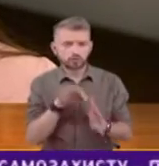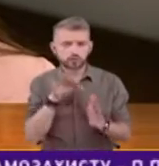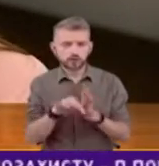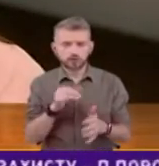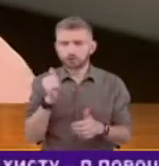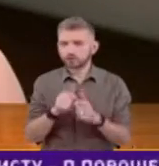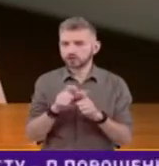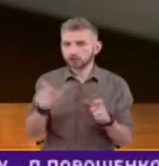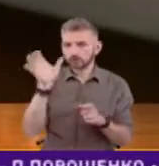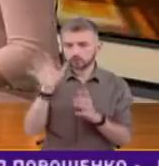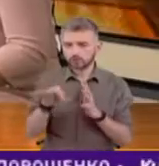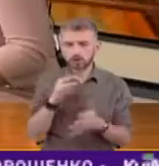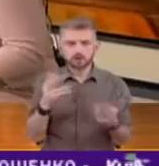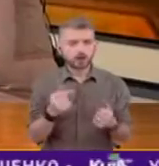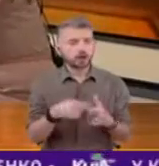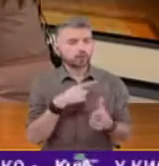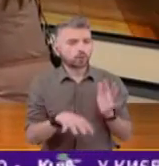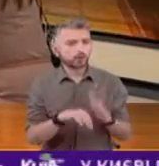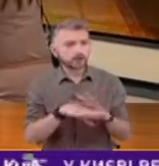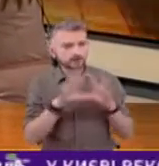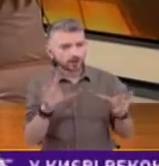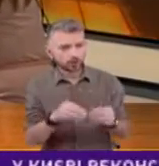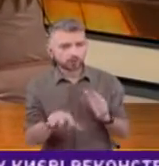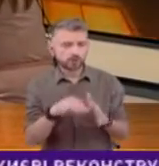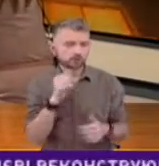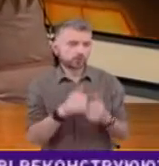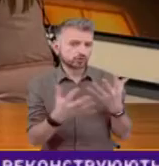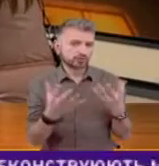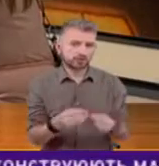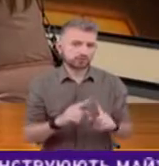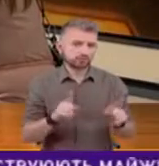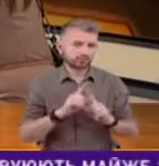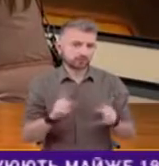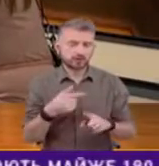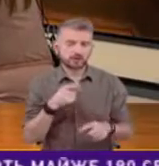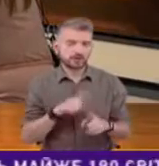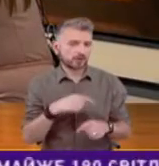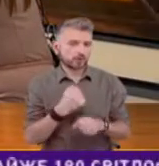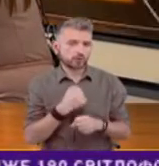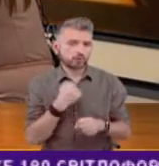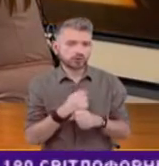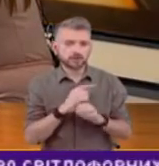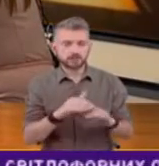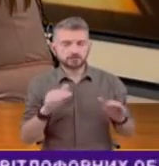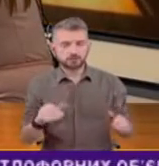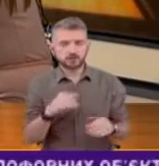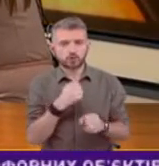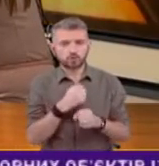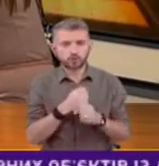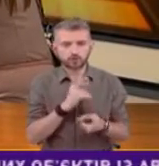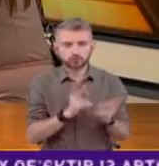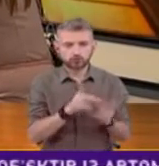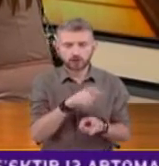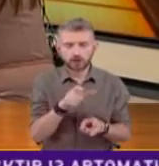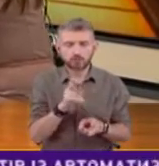звичайно, обере собі, або обирати загалом, або обирати на кожен день. Ну, це вже робота, якби вже робота з дітьми і робота з кухарями,